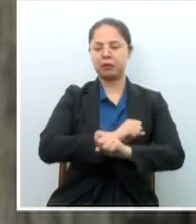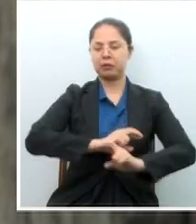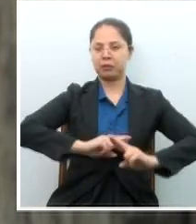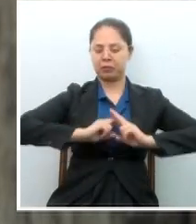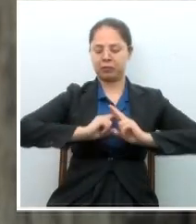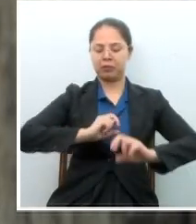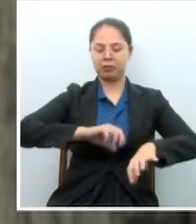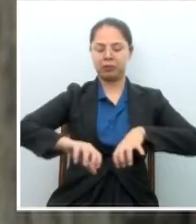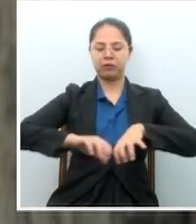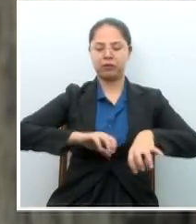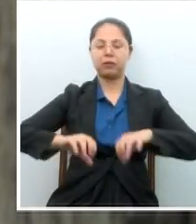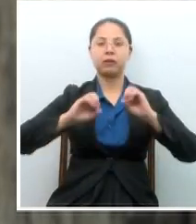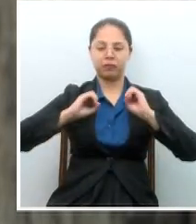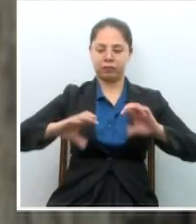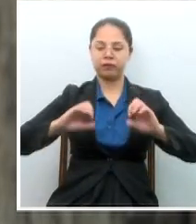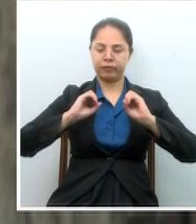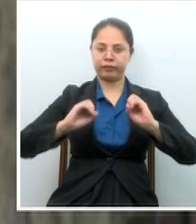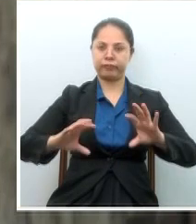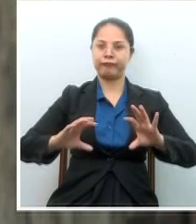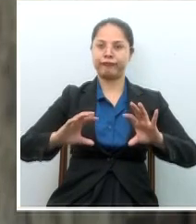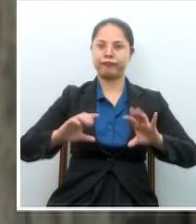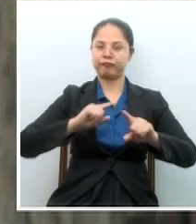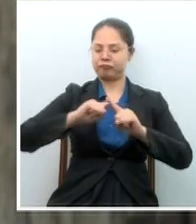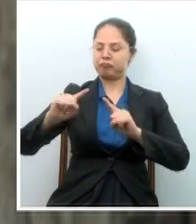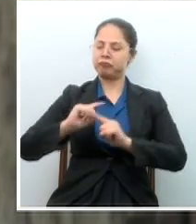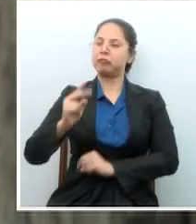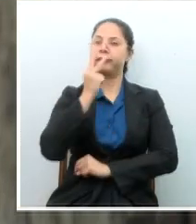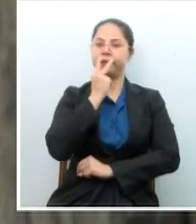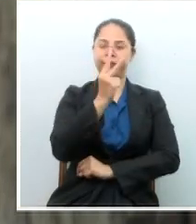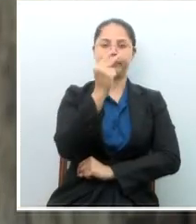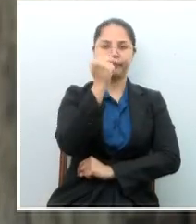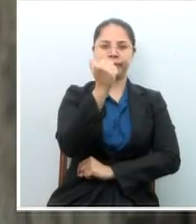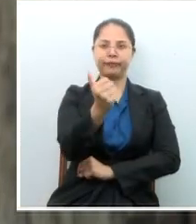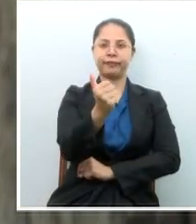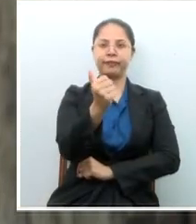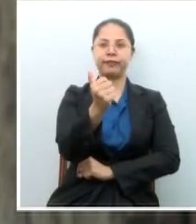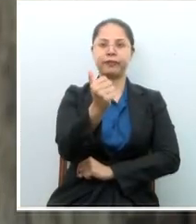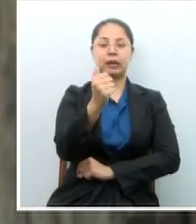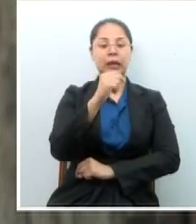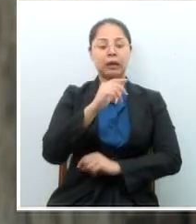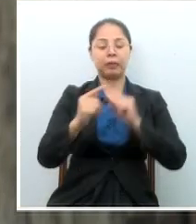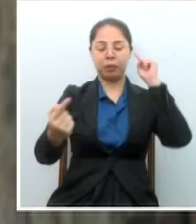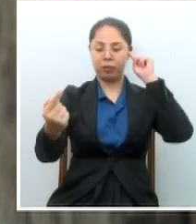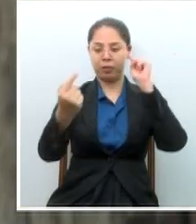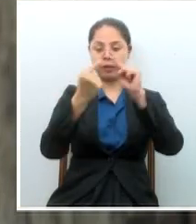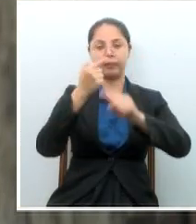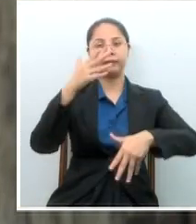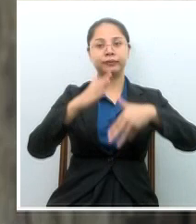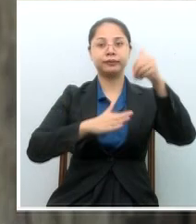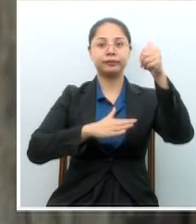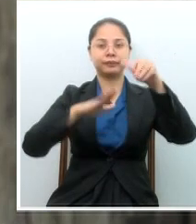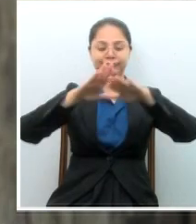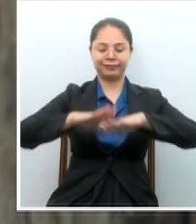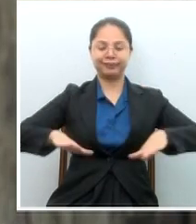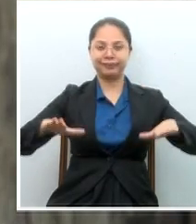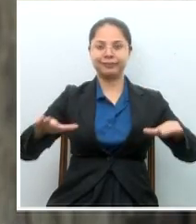นการจัดการเรียนรู้ที่ได้ผลลัพธ์ค่อนข้างที่จะดีมากๆนะคะความสำเร็จที่เกิดขึ้นก็คือนักเรียน